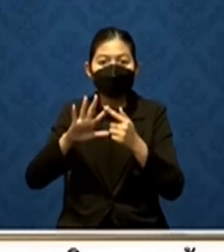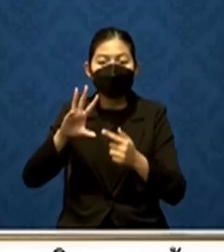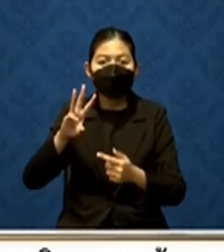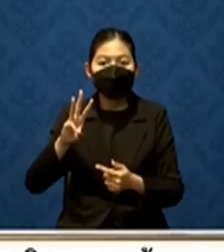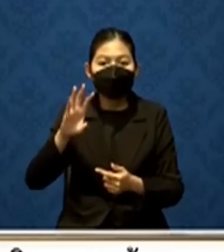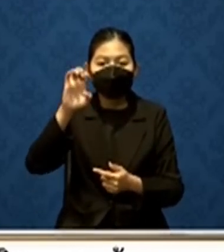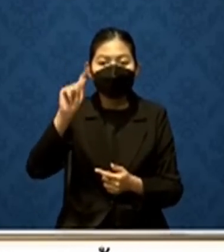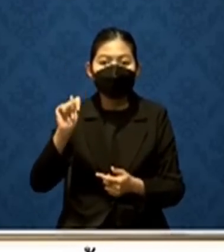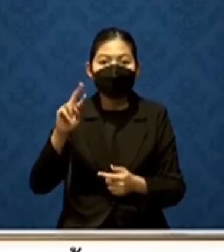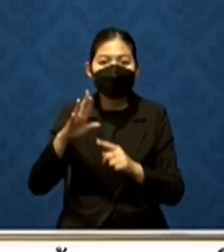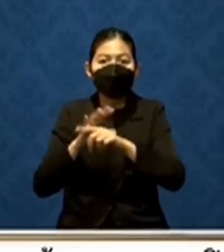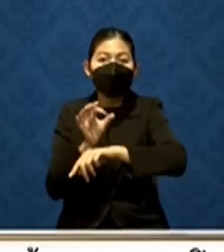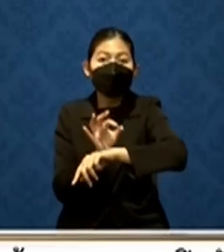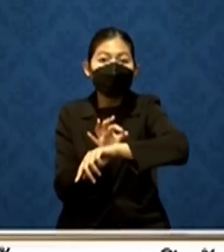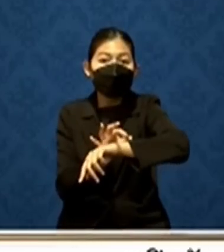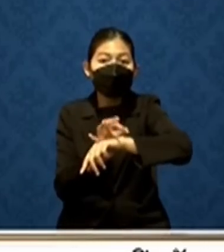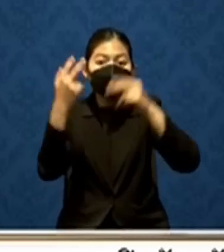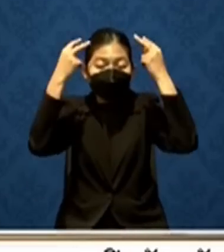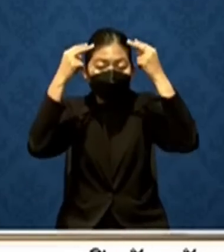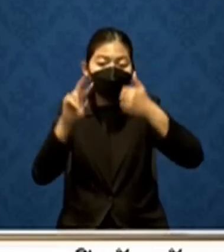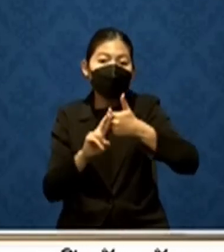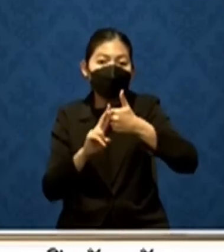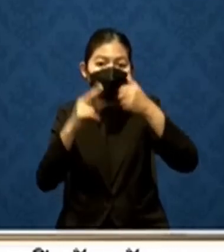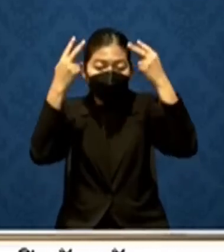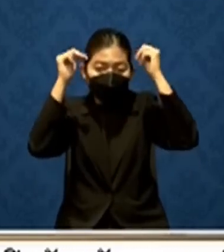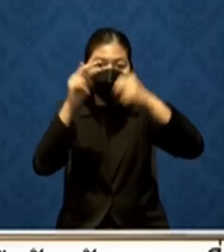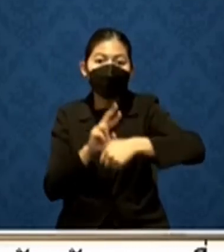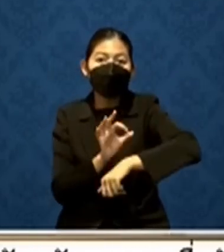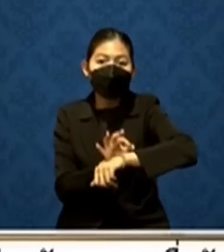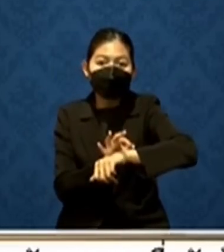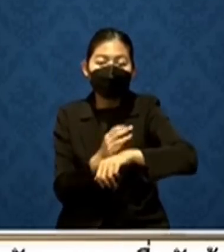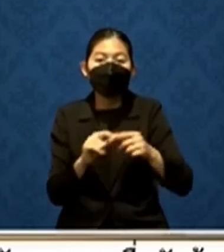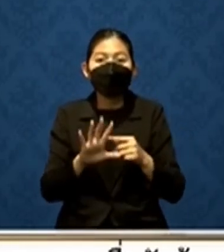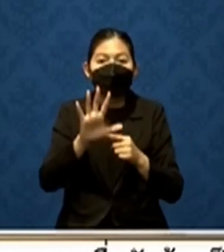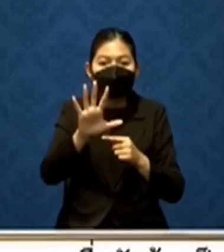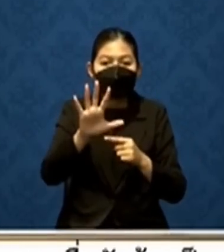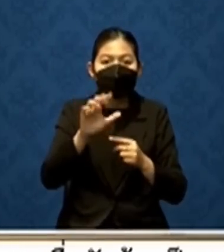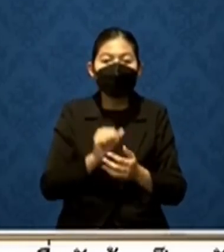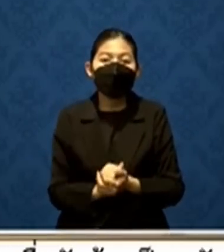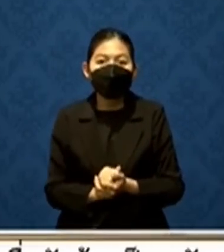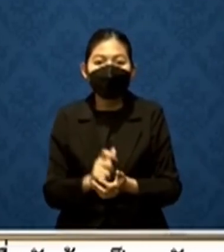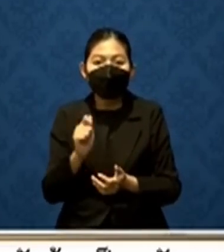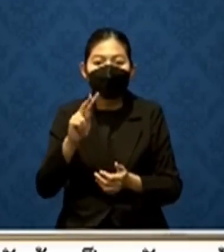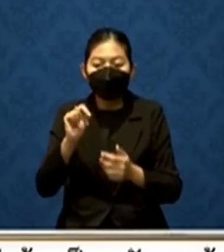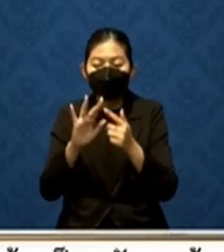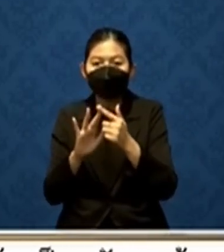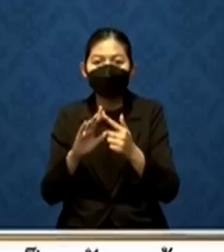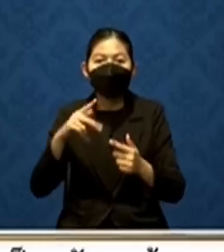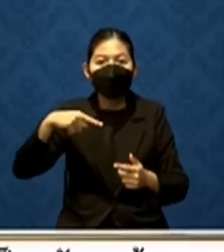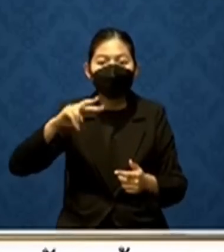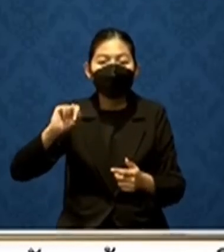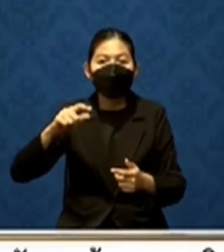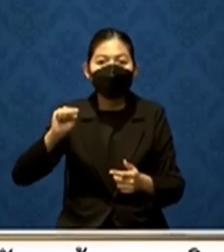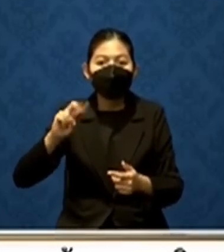นายกรัฐมนตรี555พลเอกอนุพงษ์เผ่าจินดารัฐมนตรี